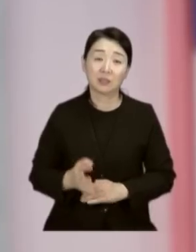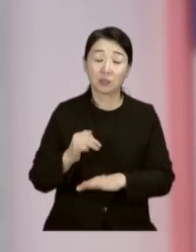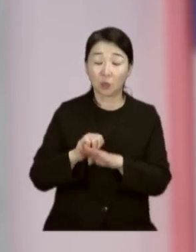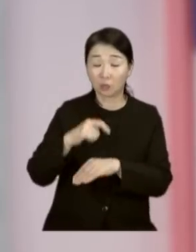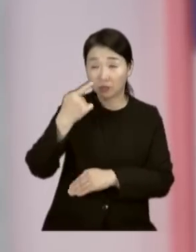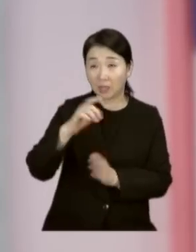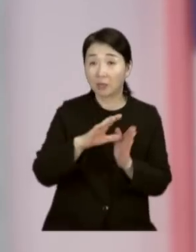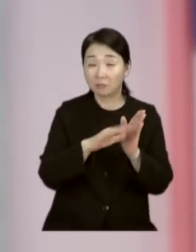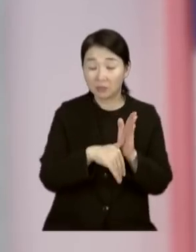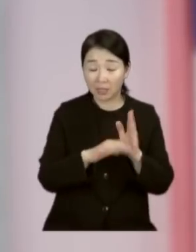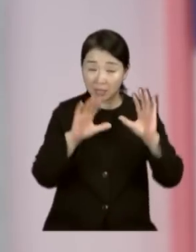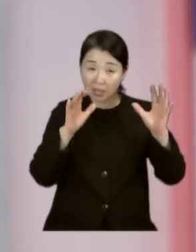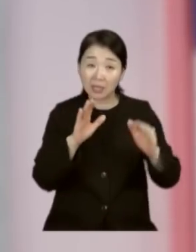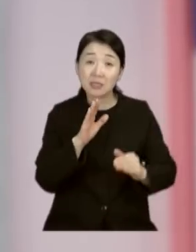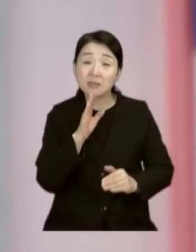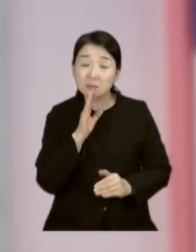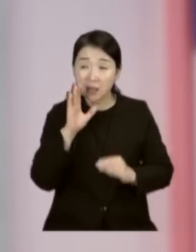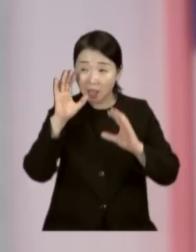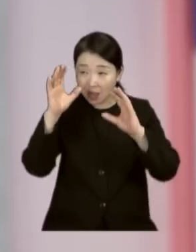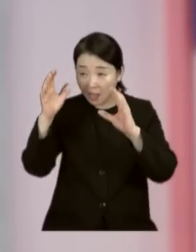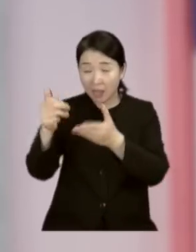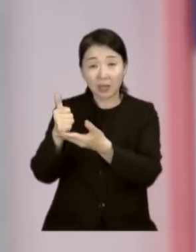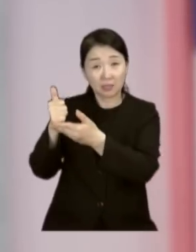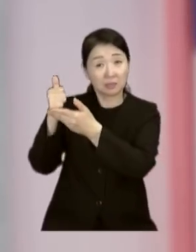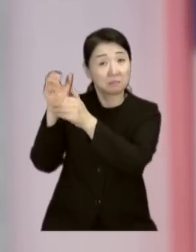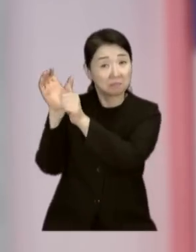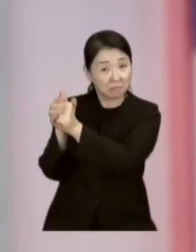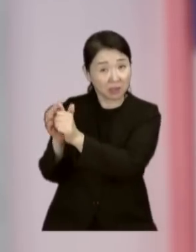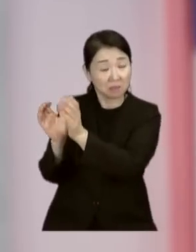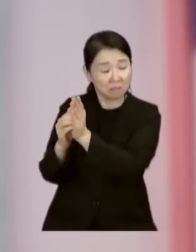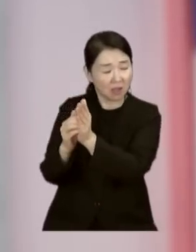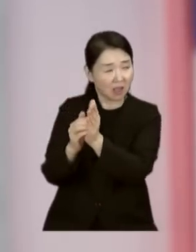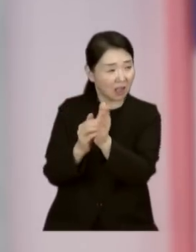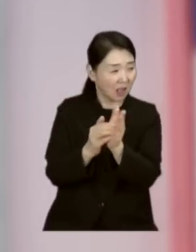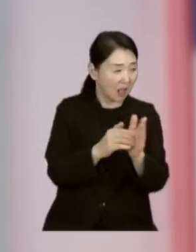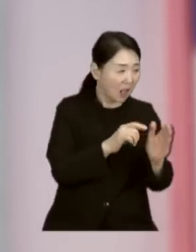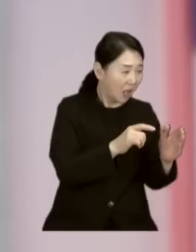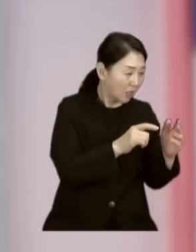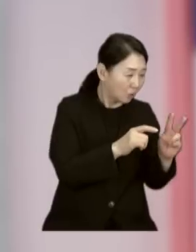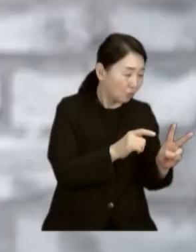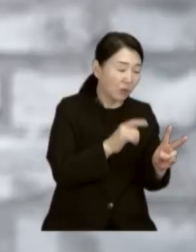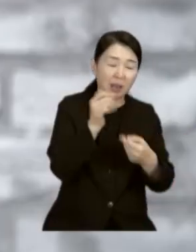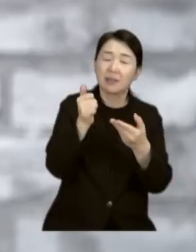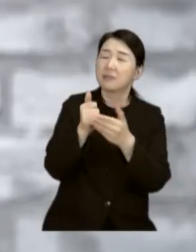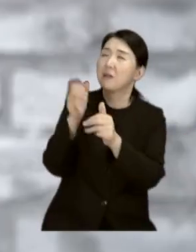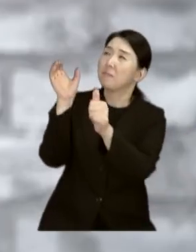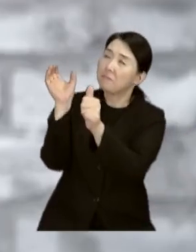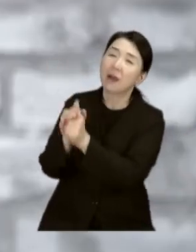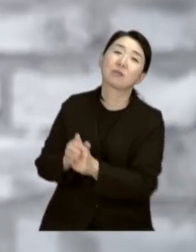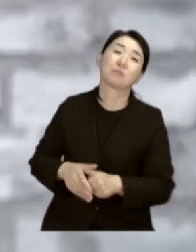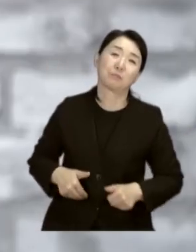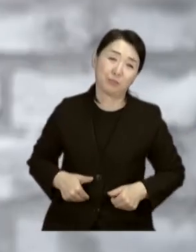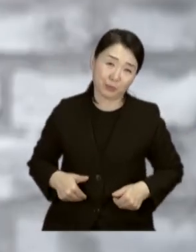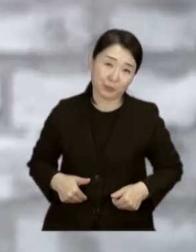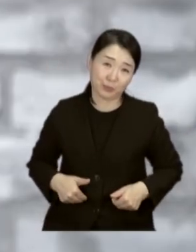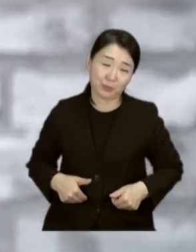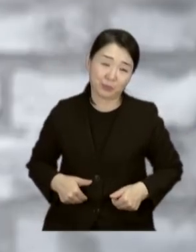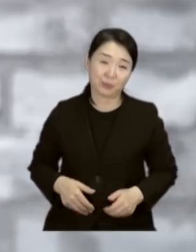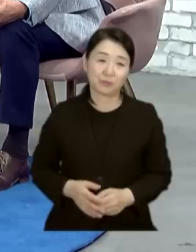그러니까 우리 다음 세대 우리 아이들이 정말 하나님한테 아이들도 매달리게 만들어야 되잖아요. 오로지